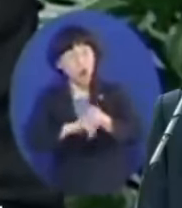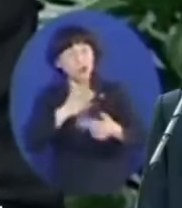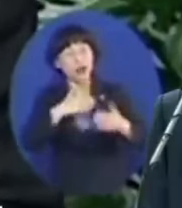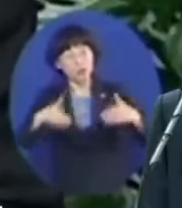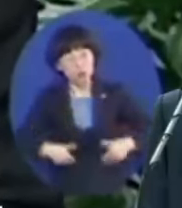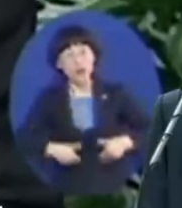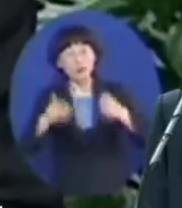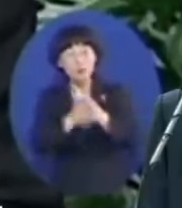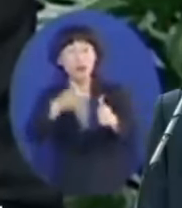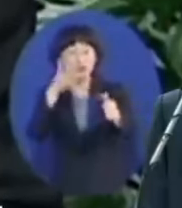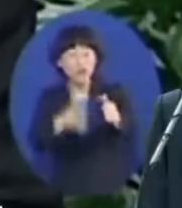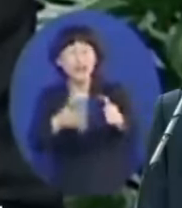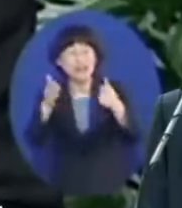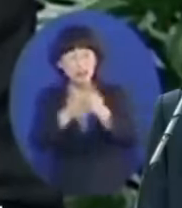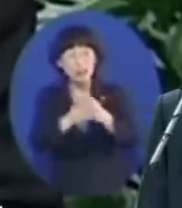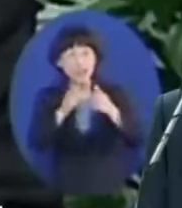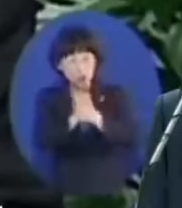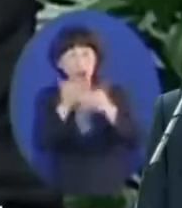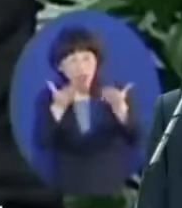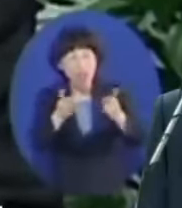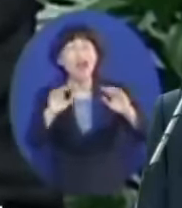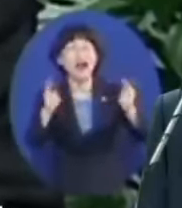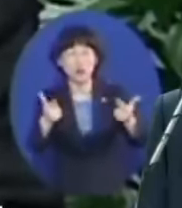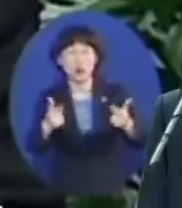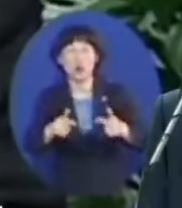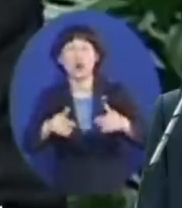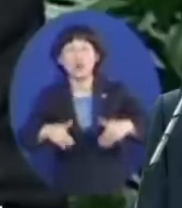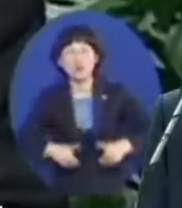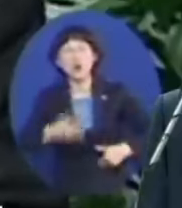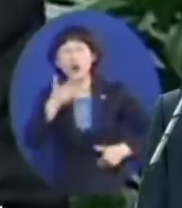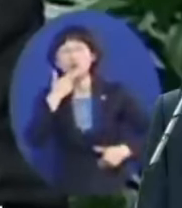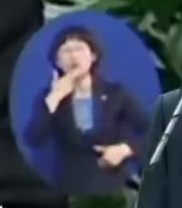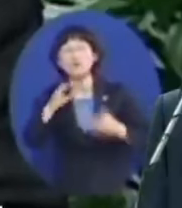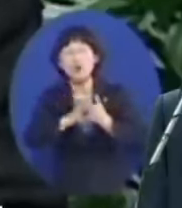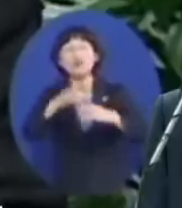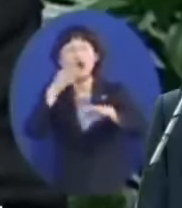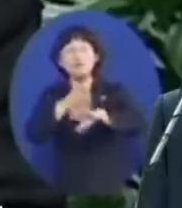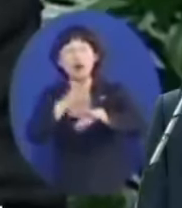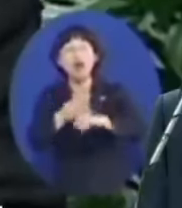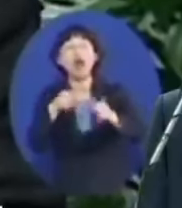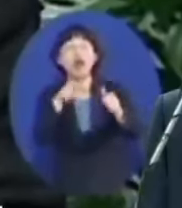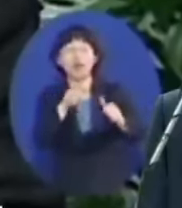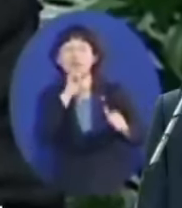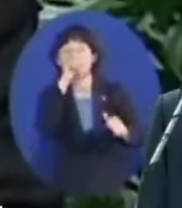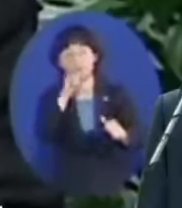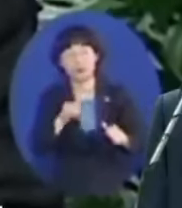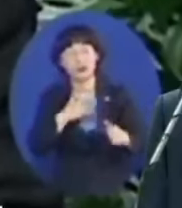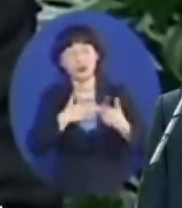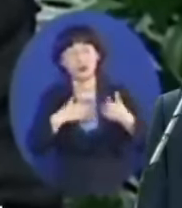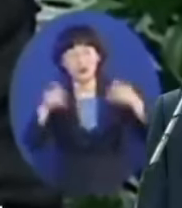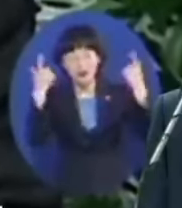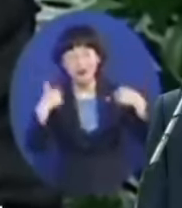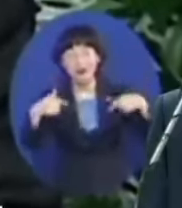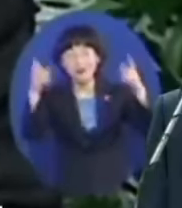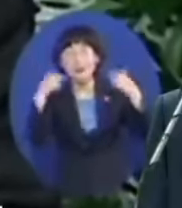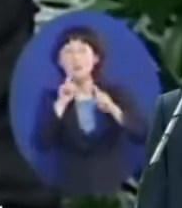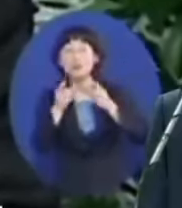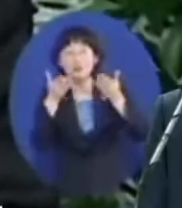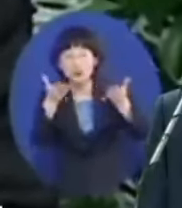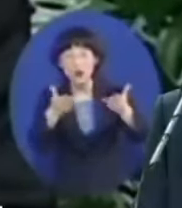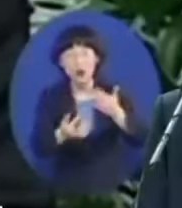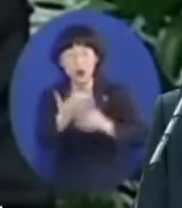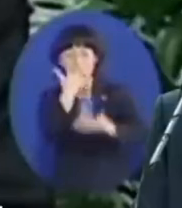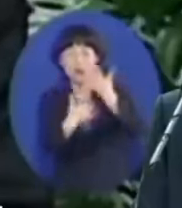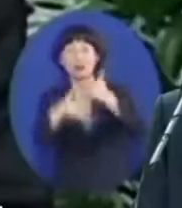필요해서 부탁할 것이 있어 기도하는 것이 아니라 필요할 것 없으면 감사 기도를 하라. 저는 늘 말씀드리지만 불광동에서 개척할